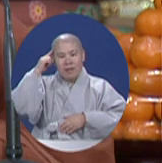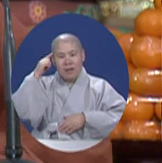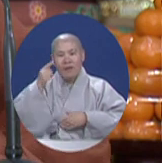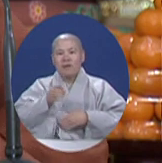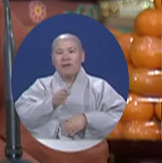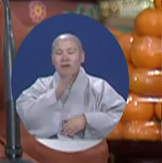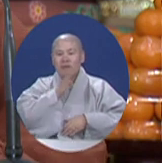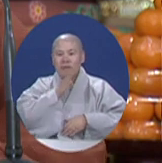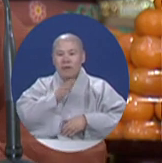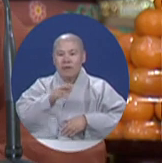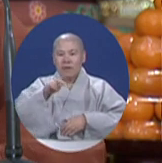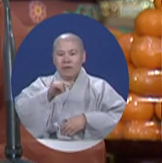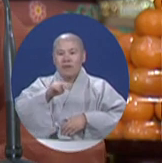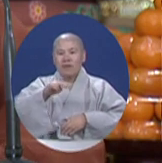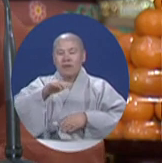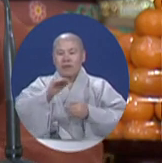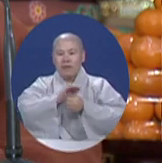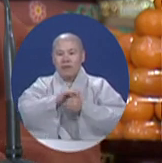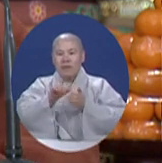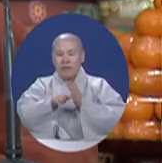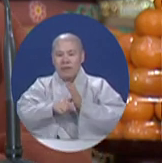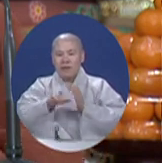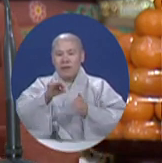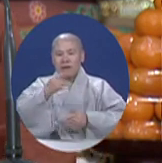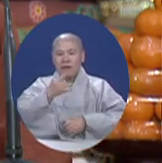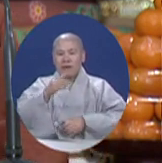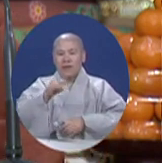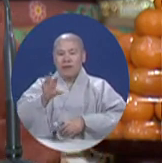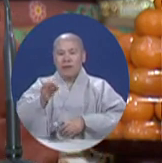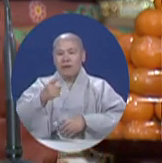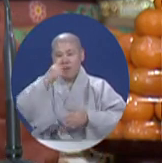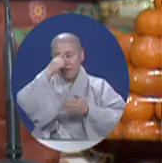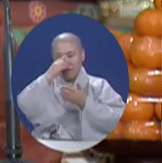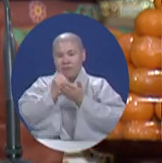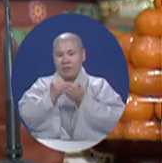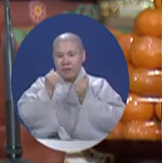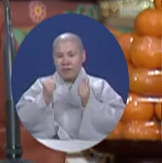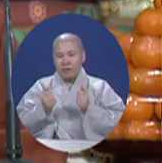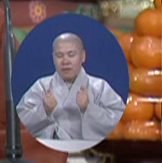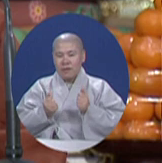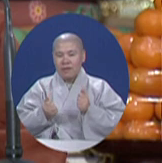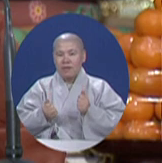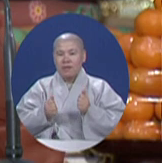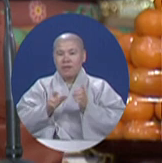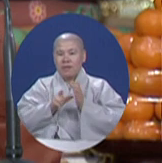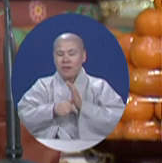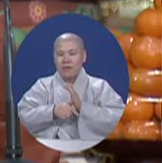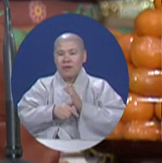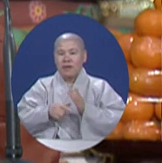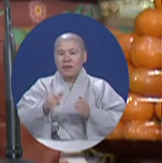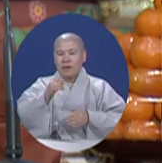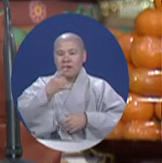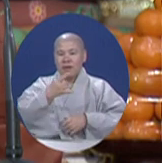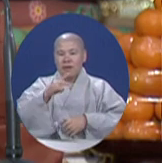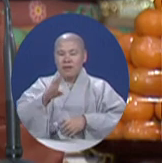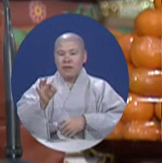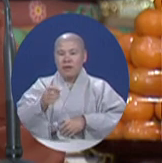시대에 의상 스님이 계셨는데 의상 스님이 직접 그